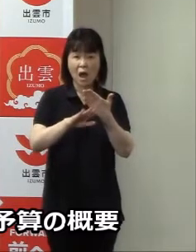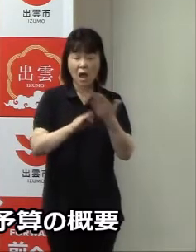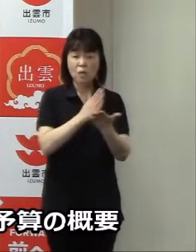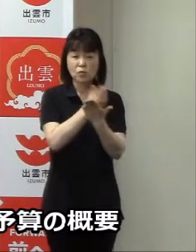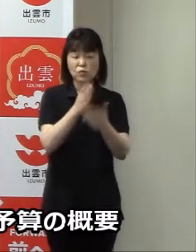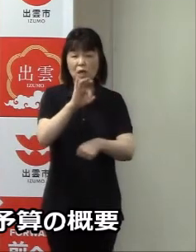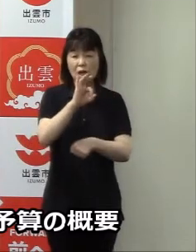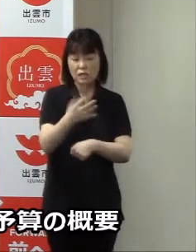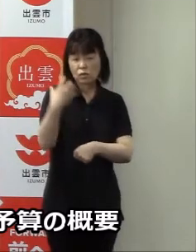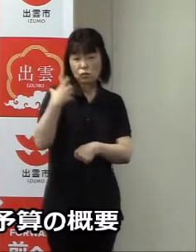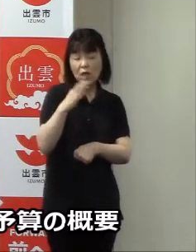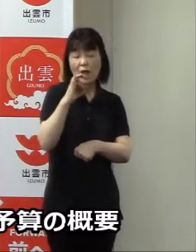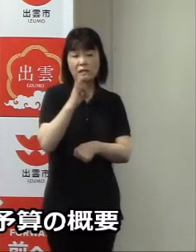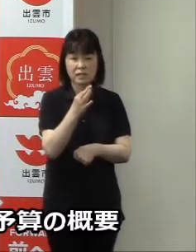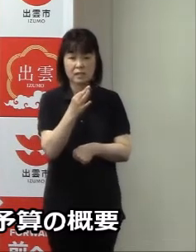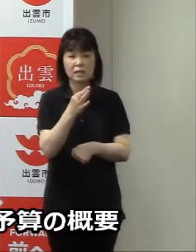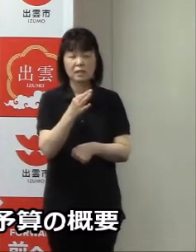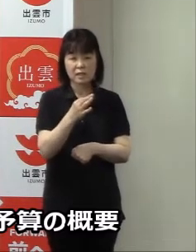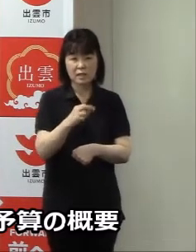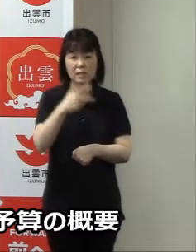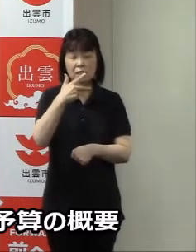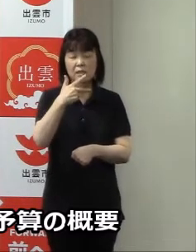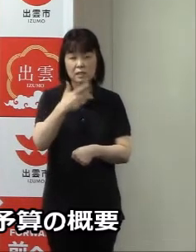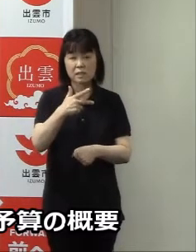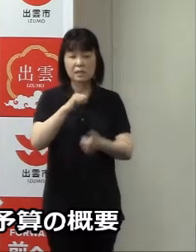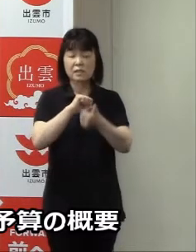負担金等とありますが、私債の方が14